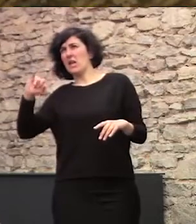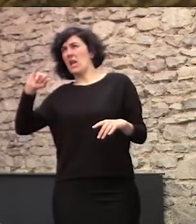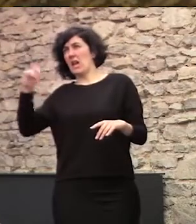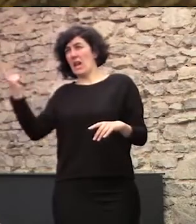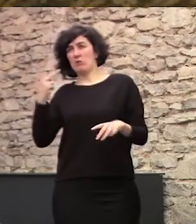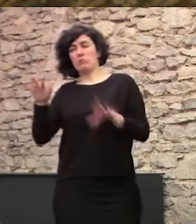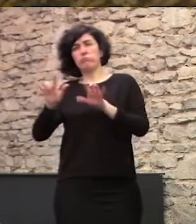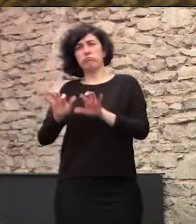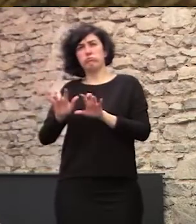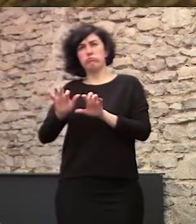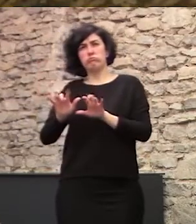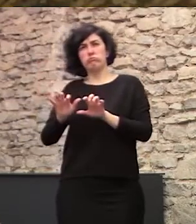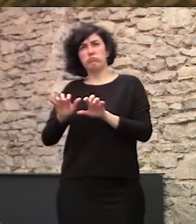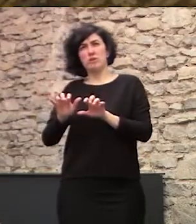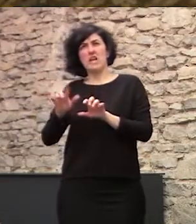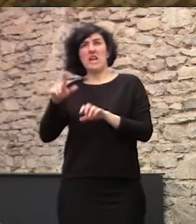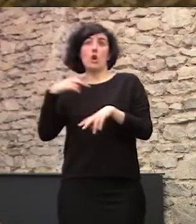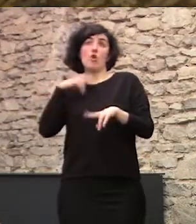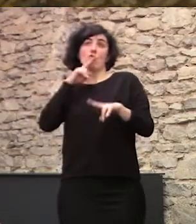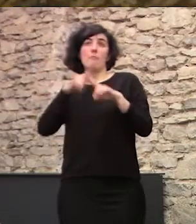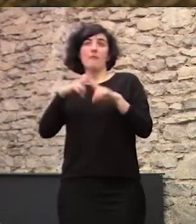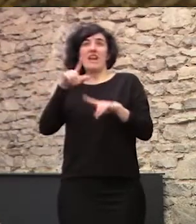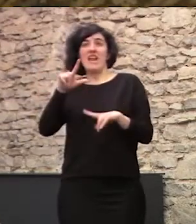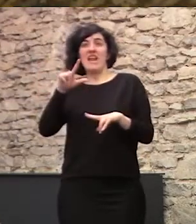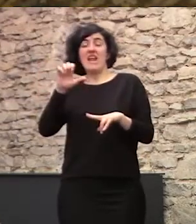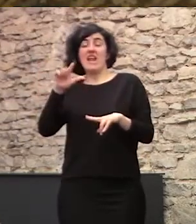eta Elearazirekin, eta bueno, nahiz eta